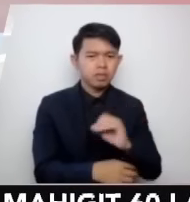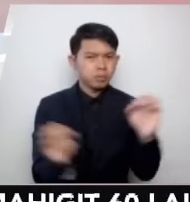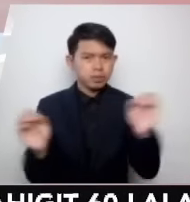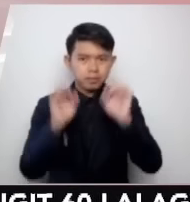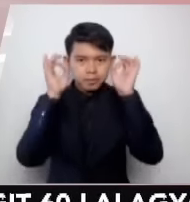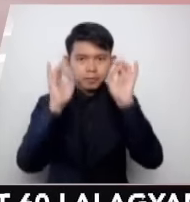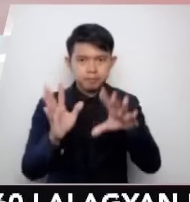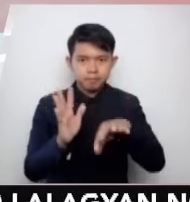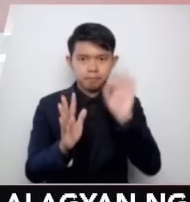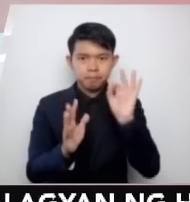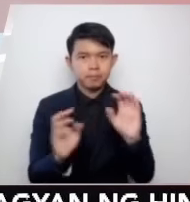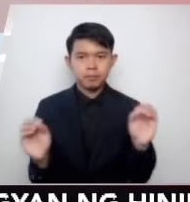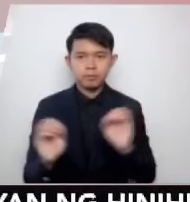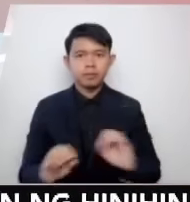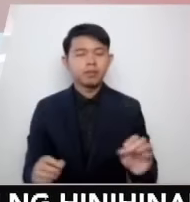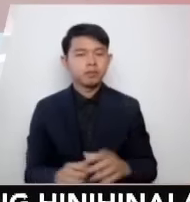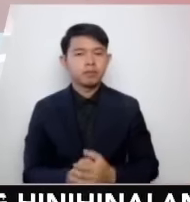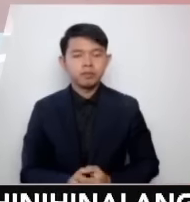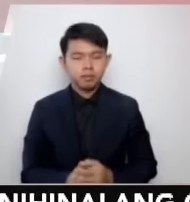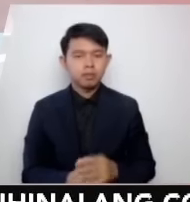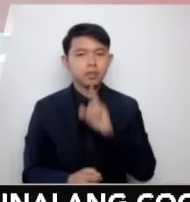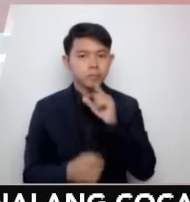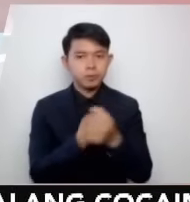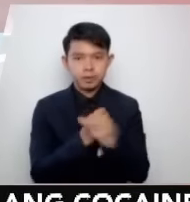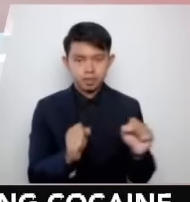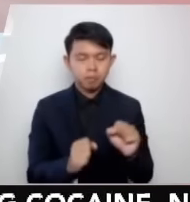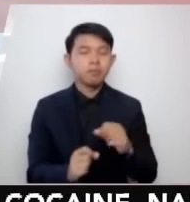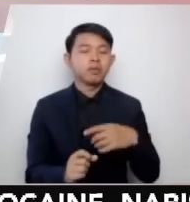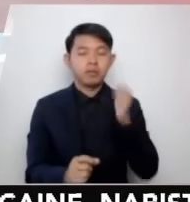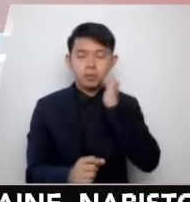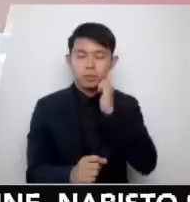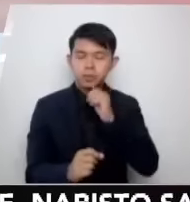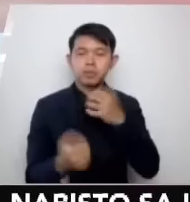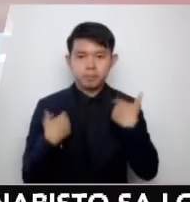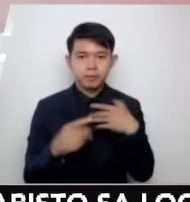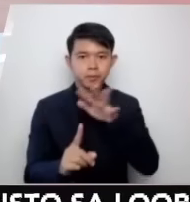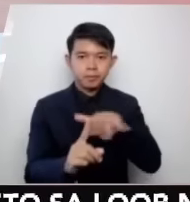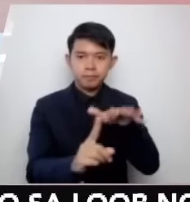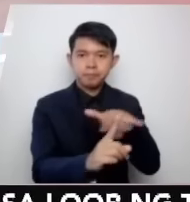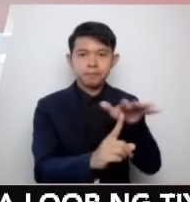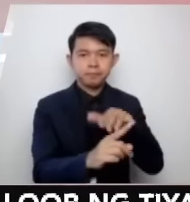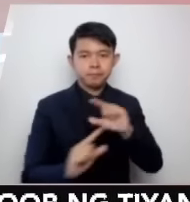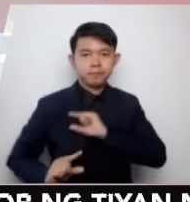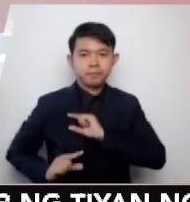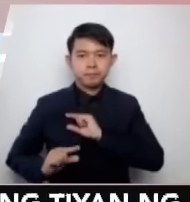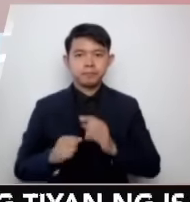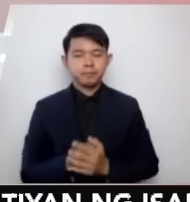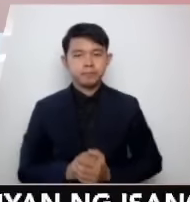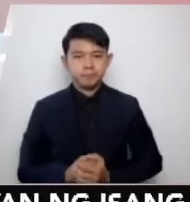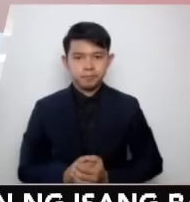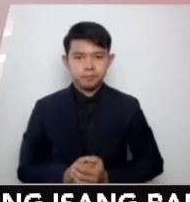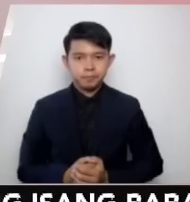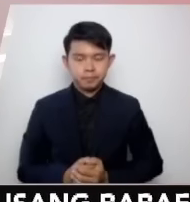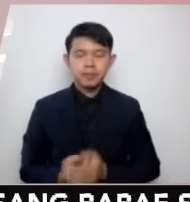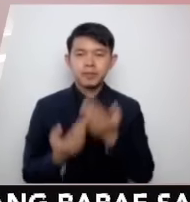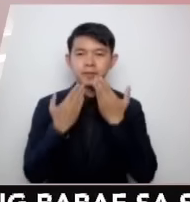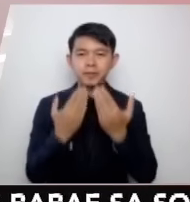at 24/7 may nakabantay po palagi. Okay, maraming salamat BJMP spokesperson,